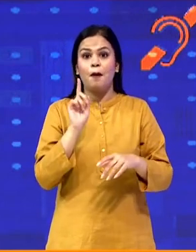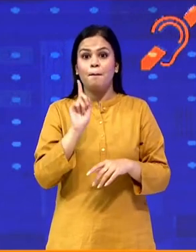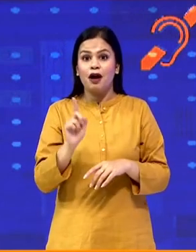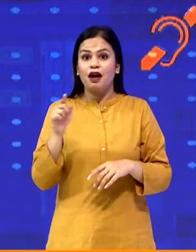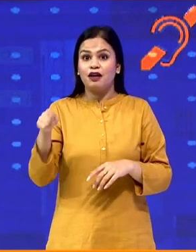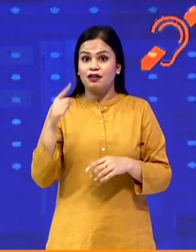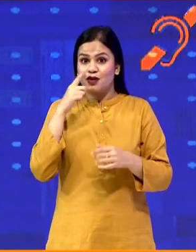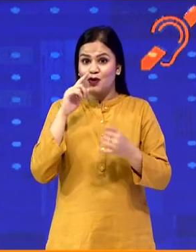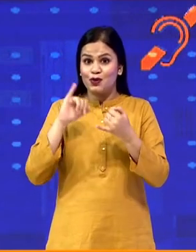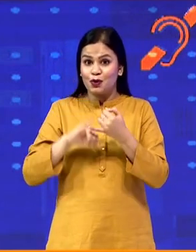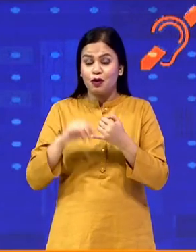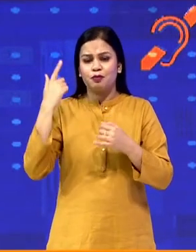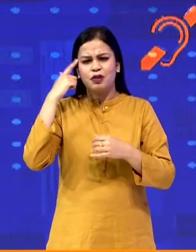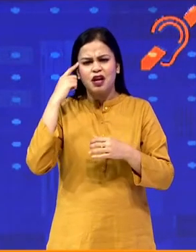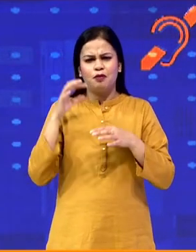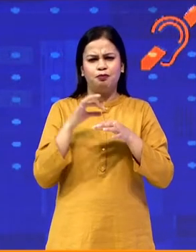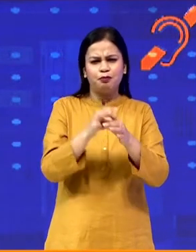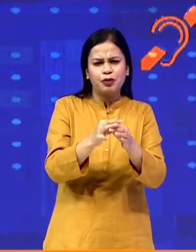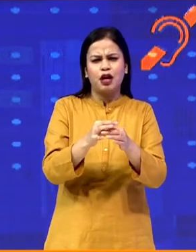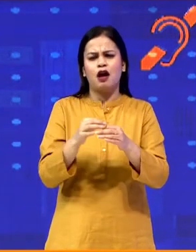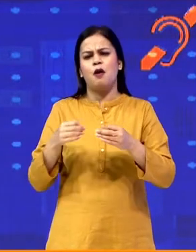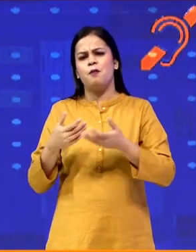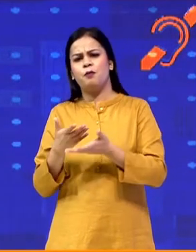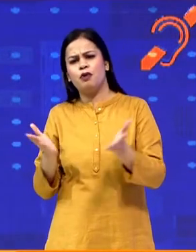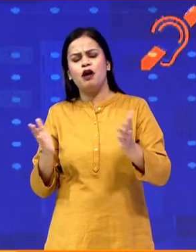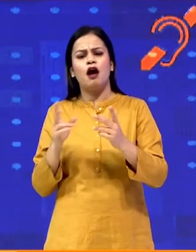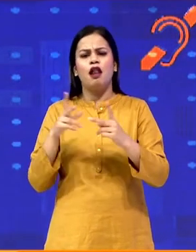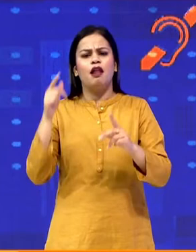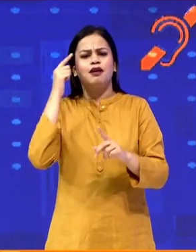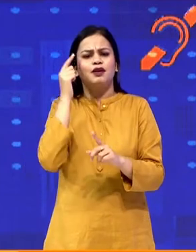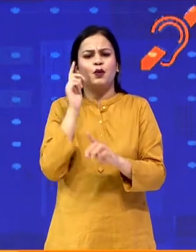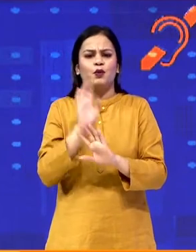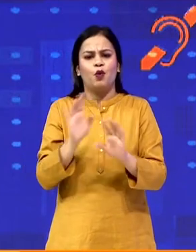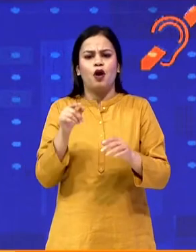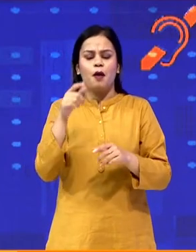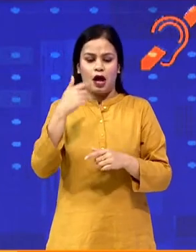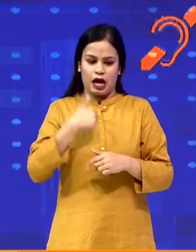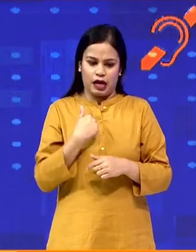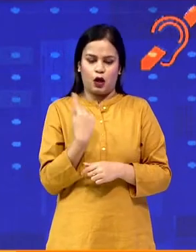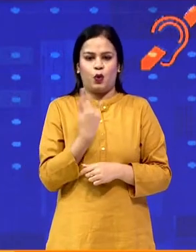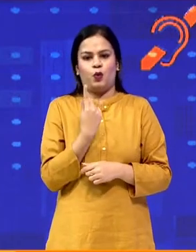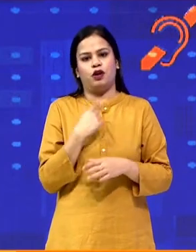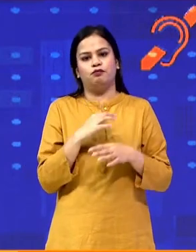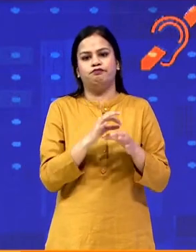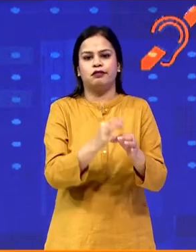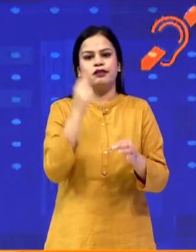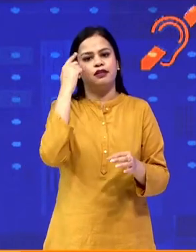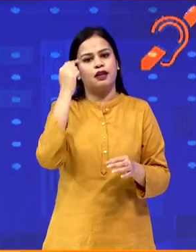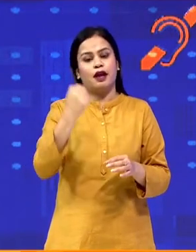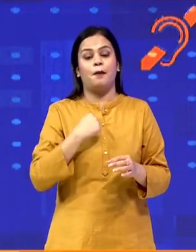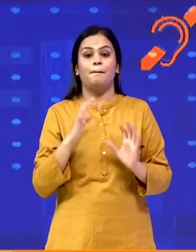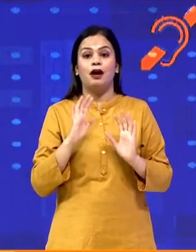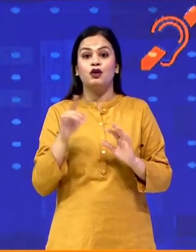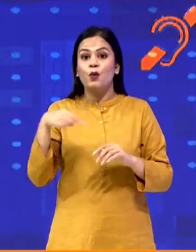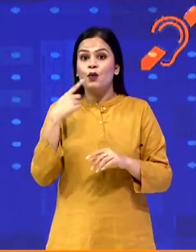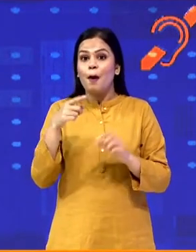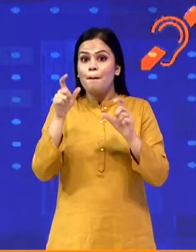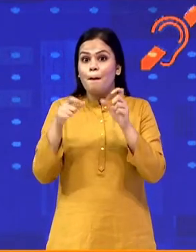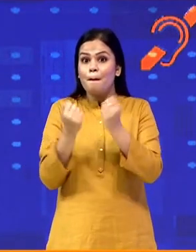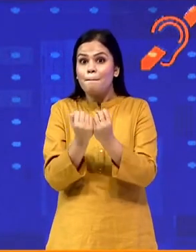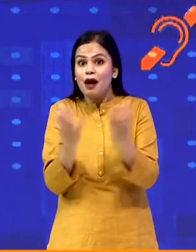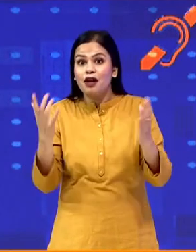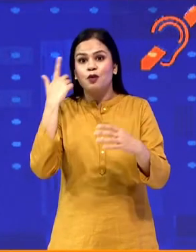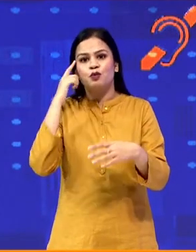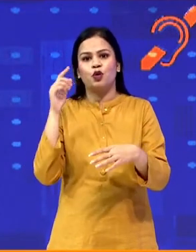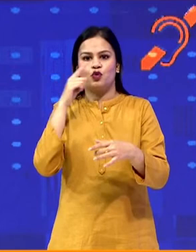और उनको माइनॉरिटी लिया भी नहीं लिया और वो मेजॉरिटी का प्रैक्टिस भी